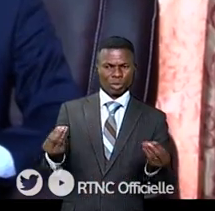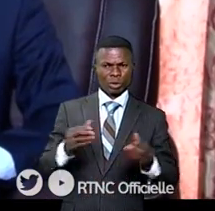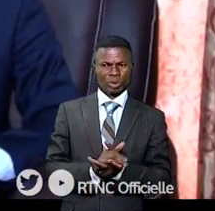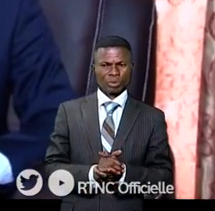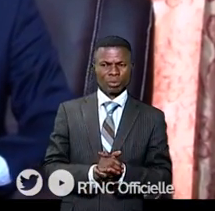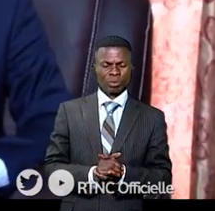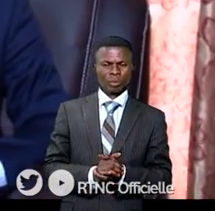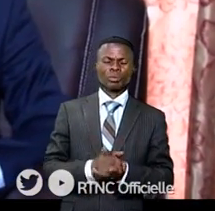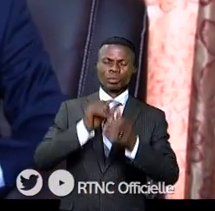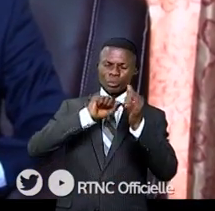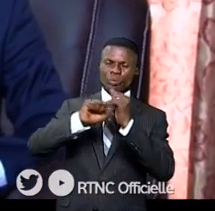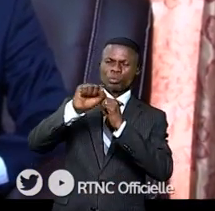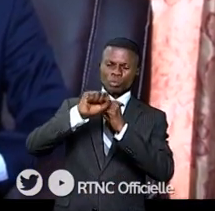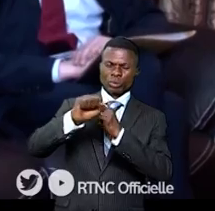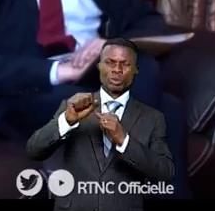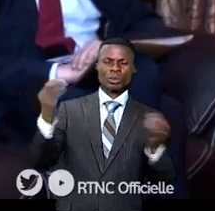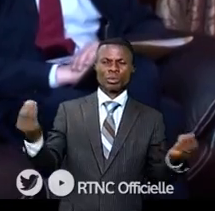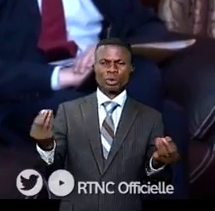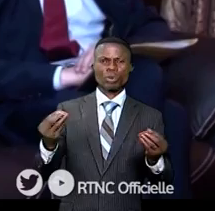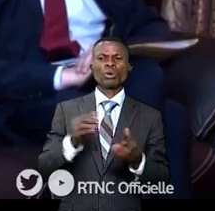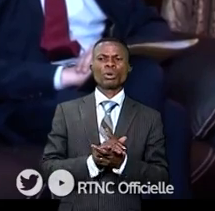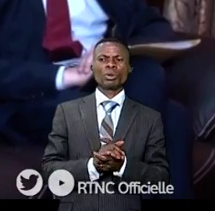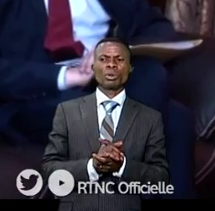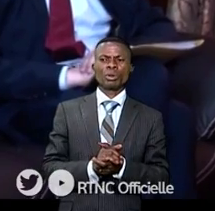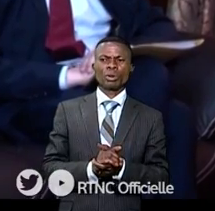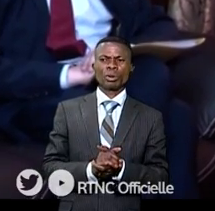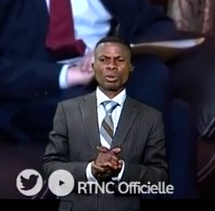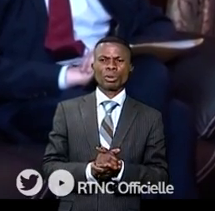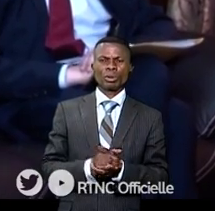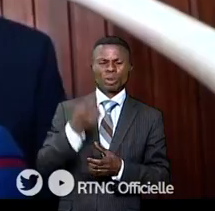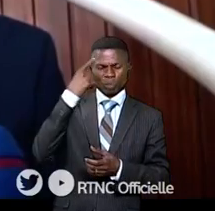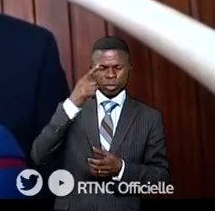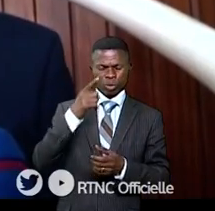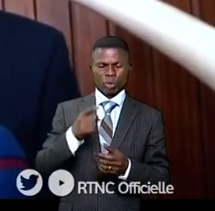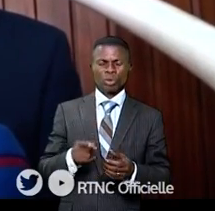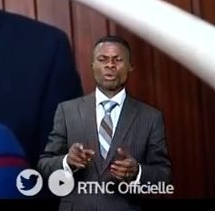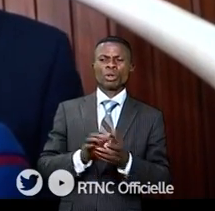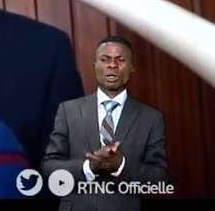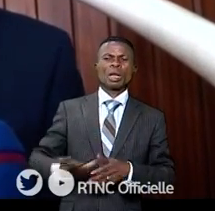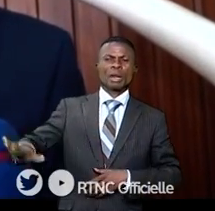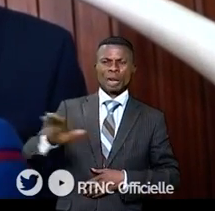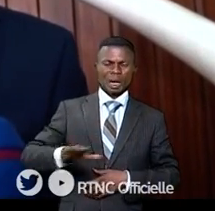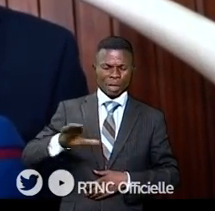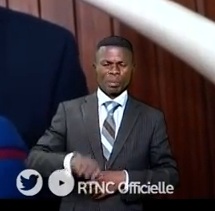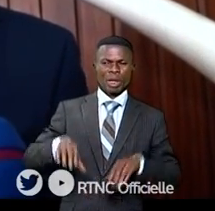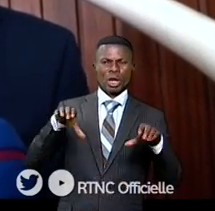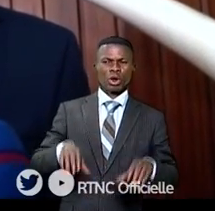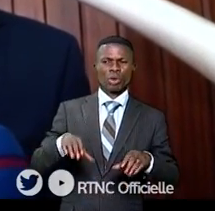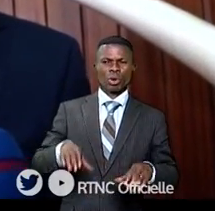lobbying pour une voie commune des pays des bassins du Congo